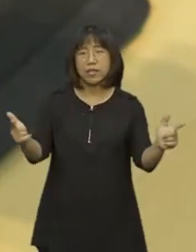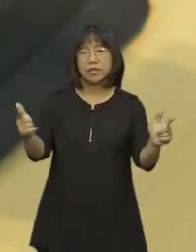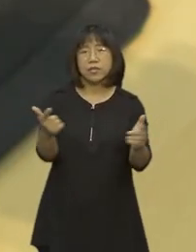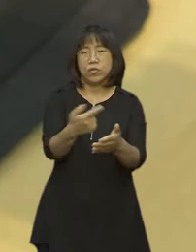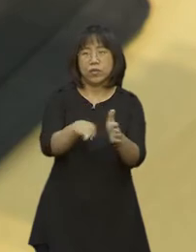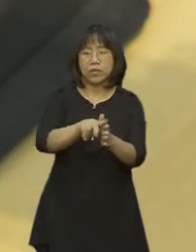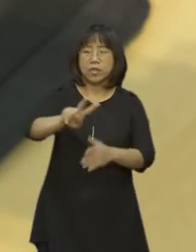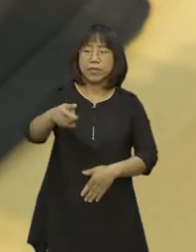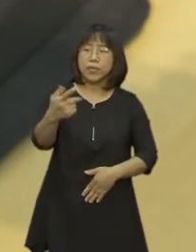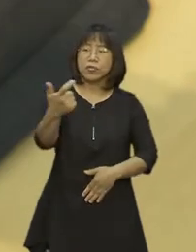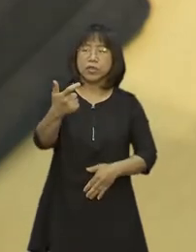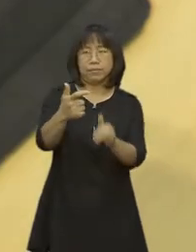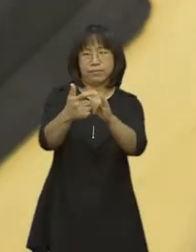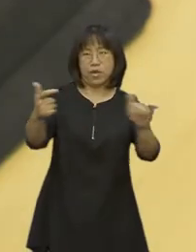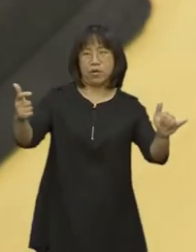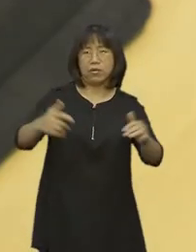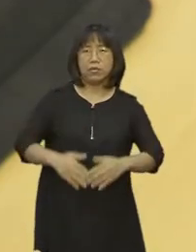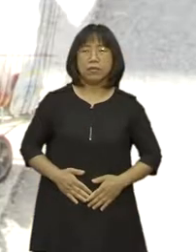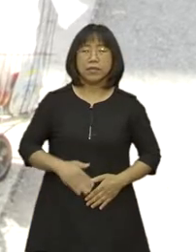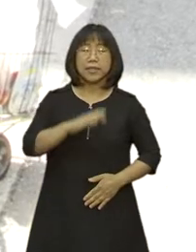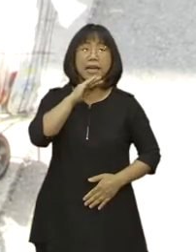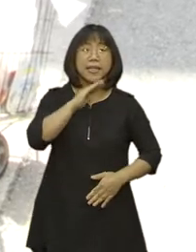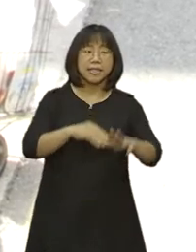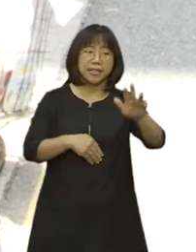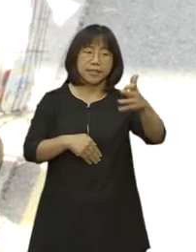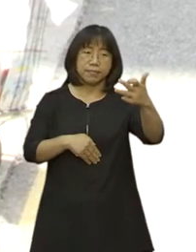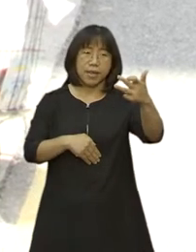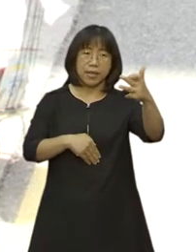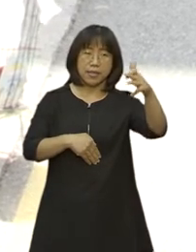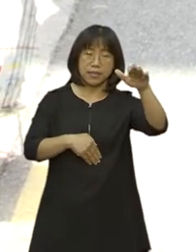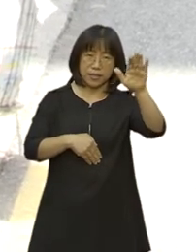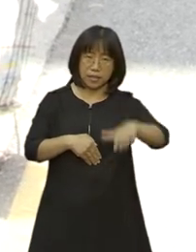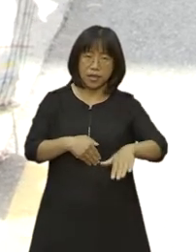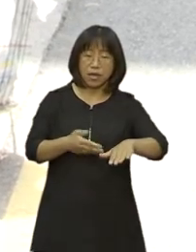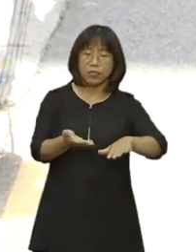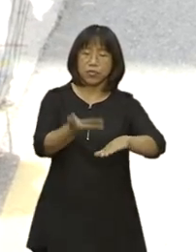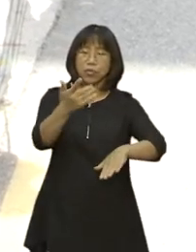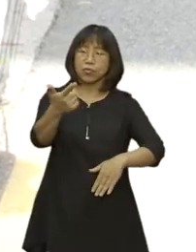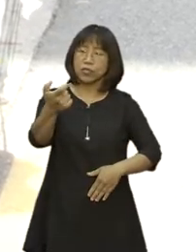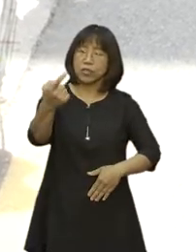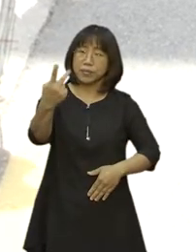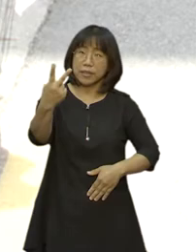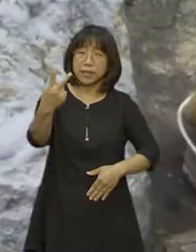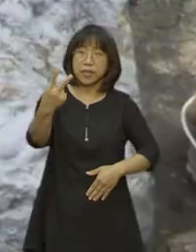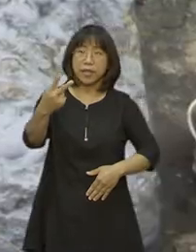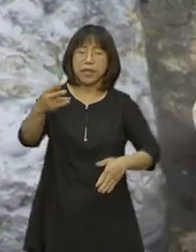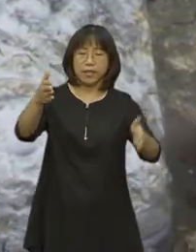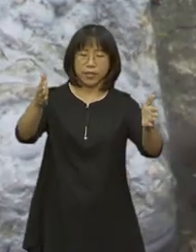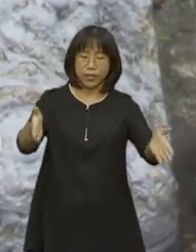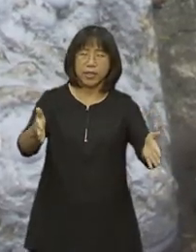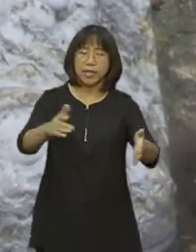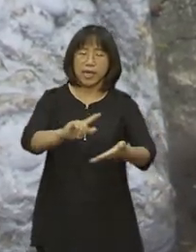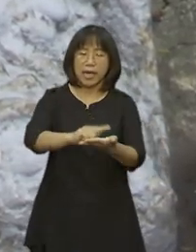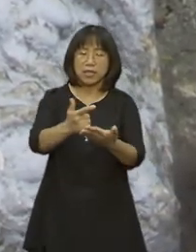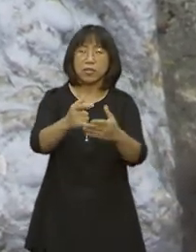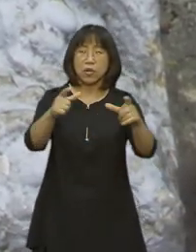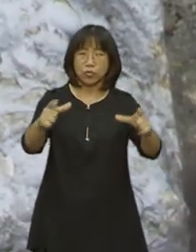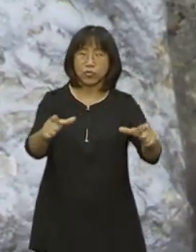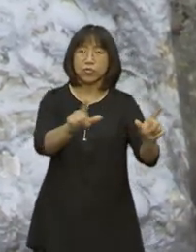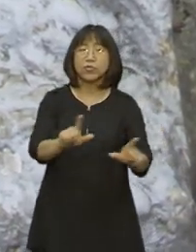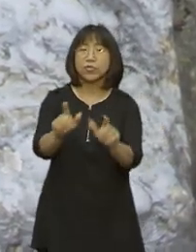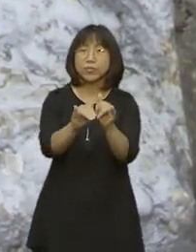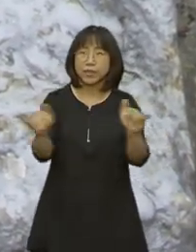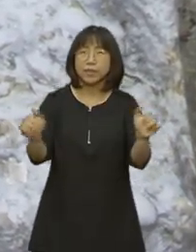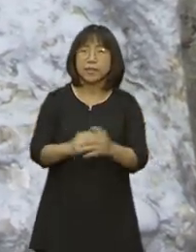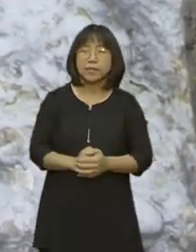모집 인원은 260명입니다. 만 18세 이상부터 만 65세 미만의 근로능력이 있는